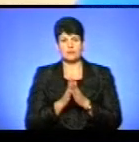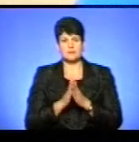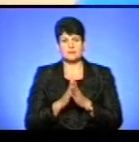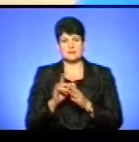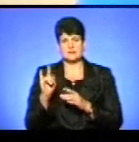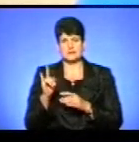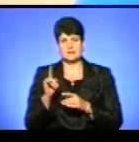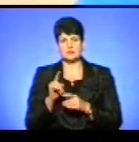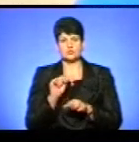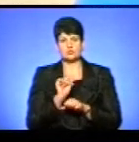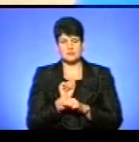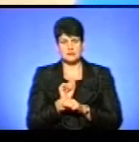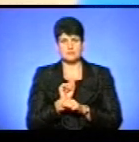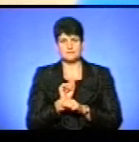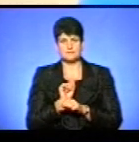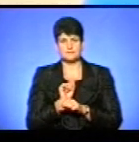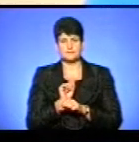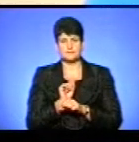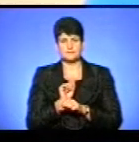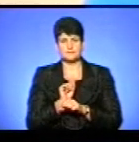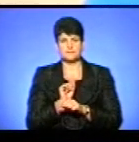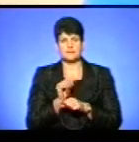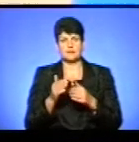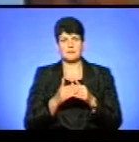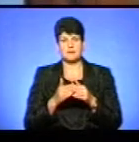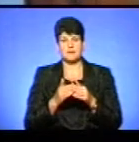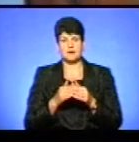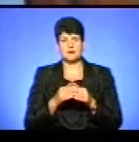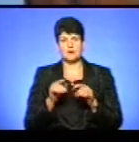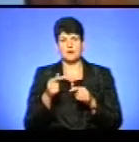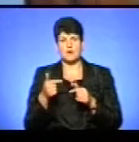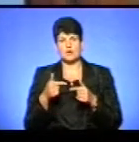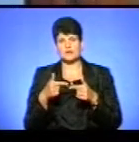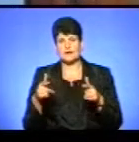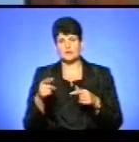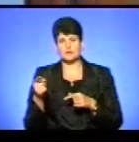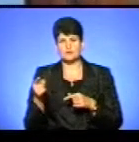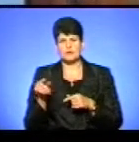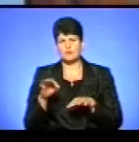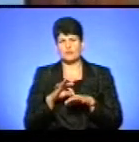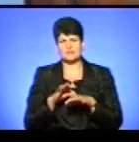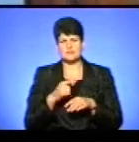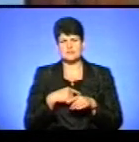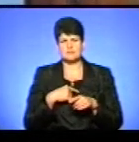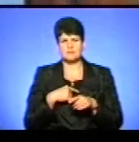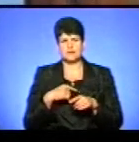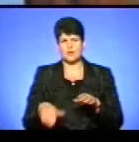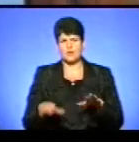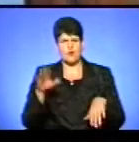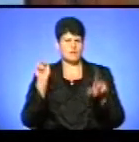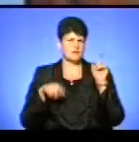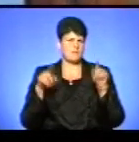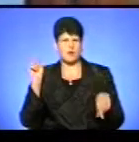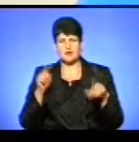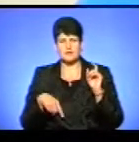зупинитися. Де саме ви побачили ДТП? Біля готелю Тернопіль. Вона поводилась в машині, там трохи ногами махала туди-сюди.